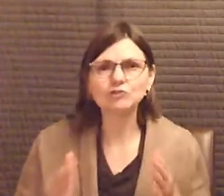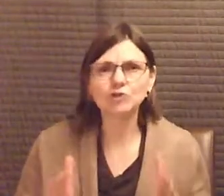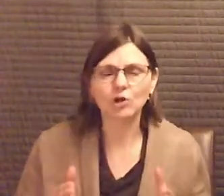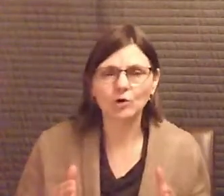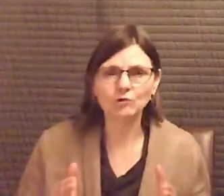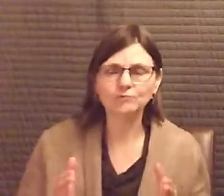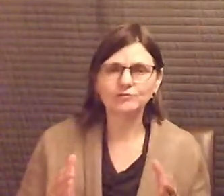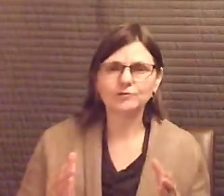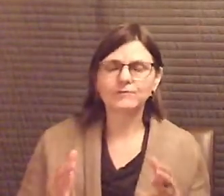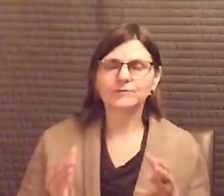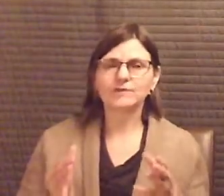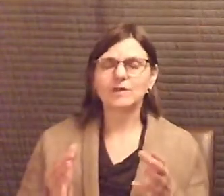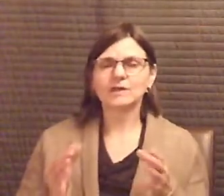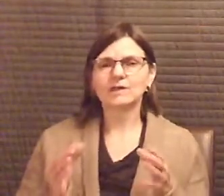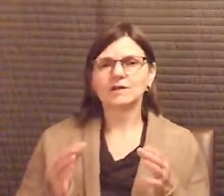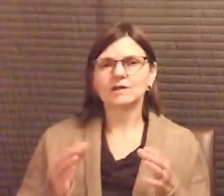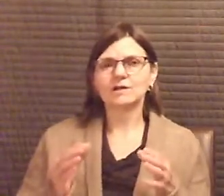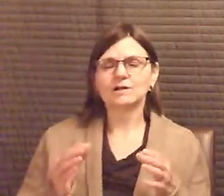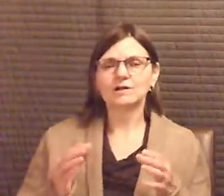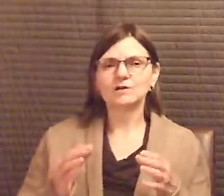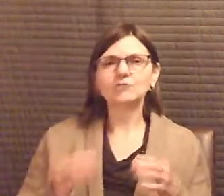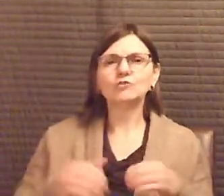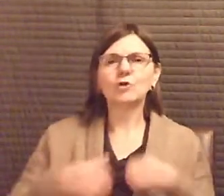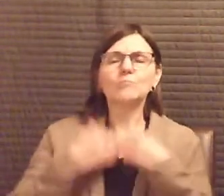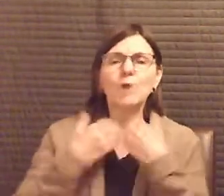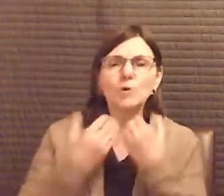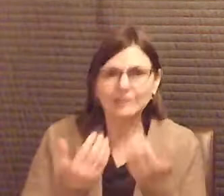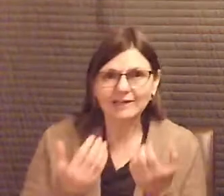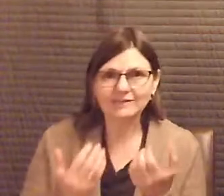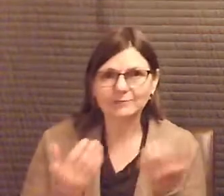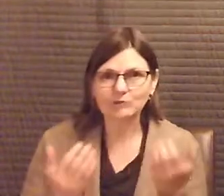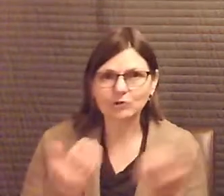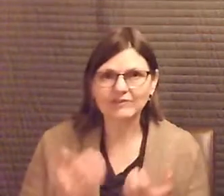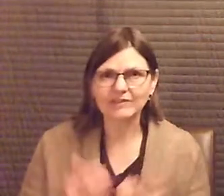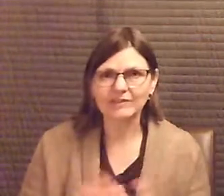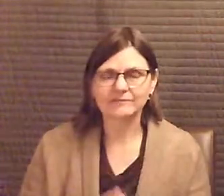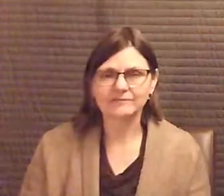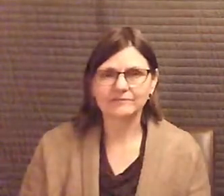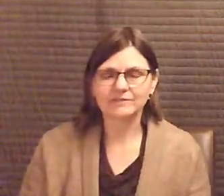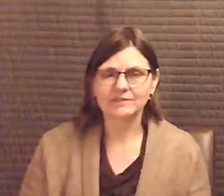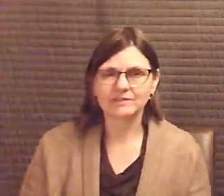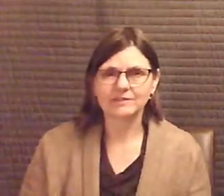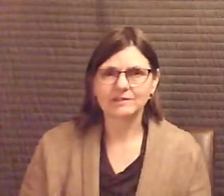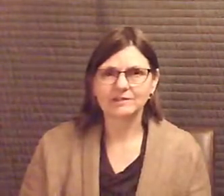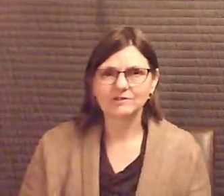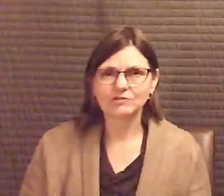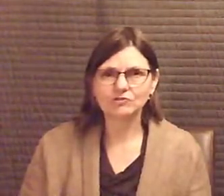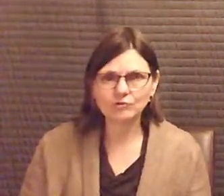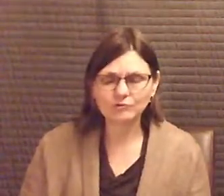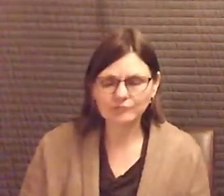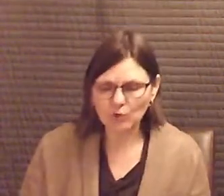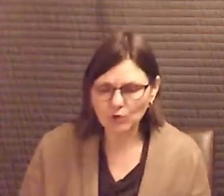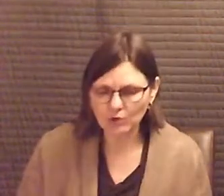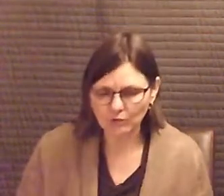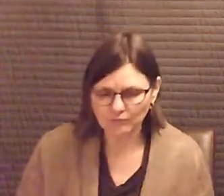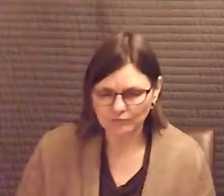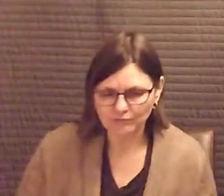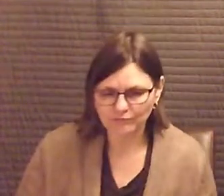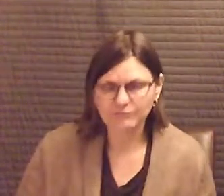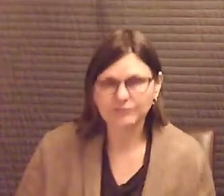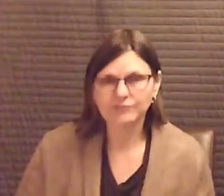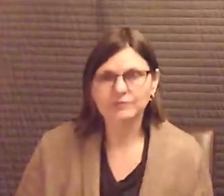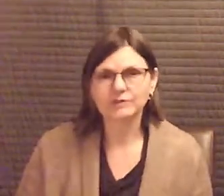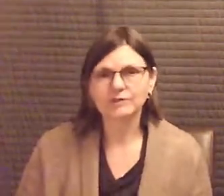zonder geloof film was zo goddelijk het onmogelijk is met god hem andere cellen familie zonder van ongeloof